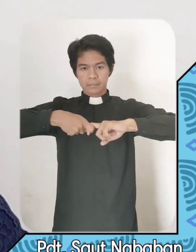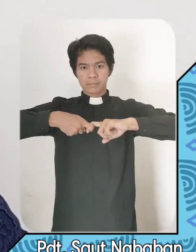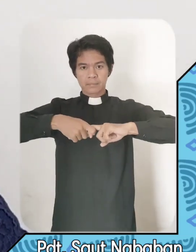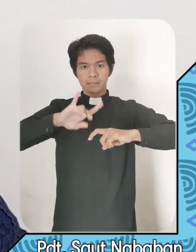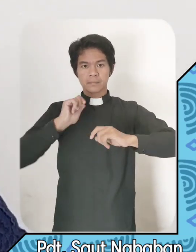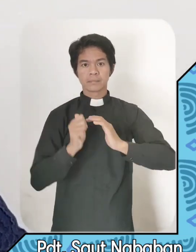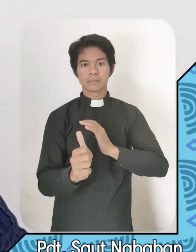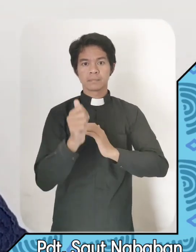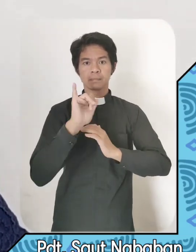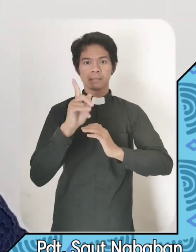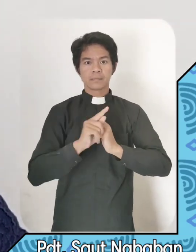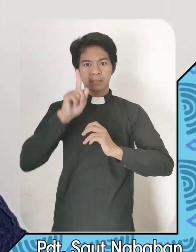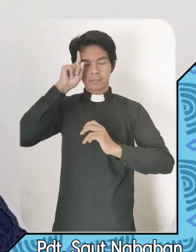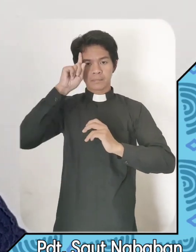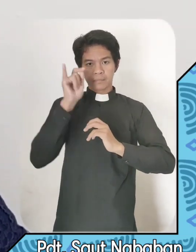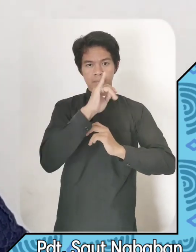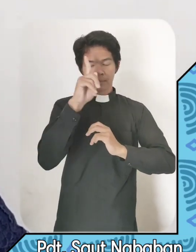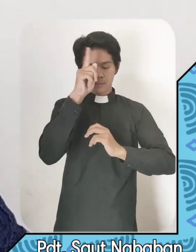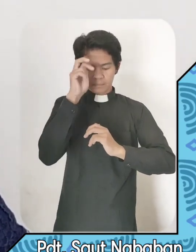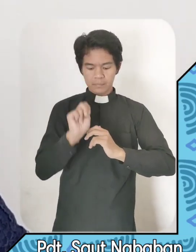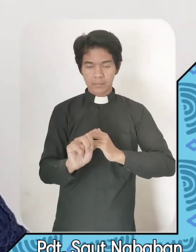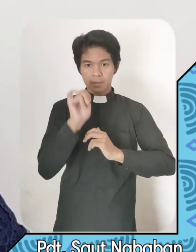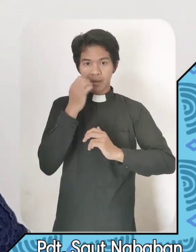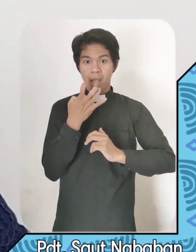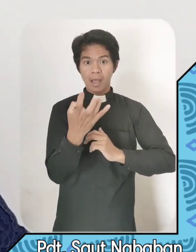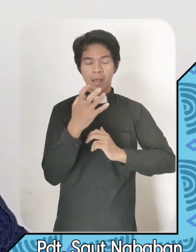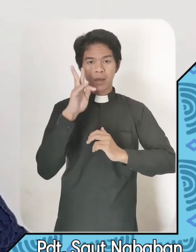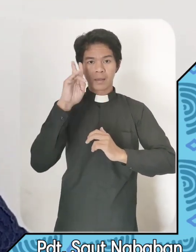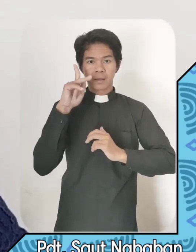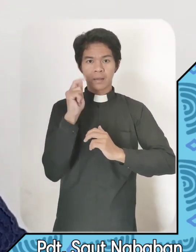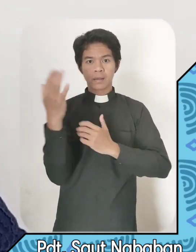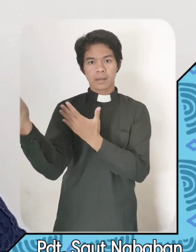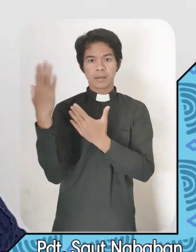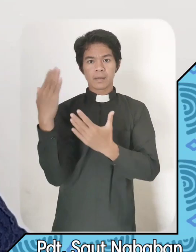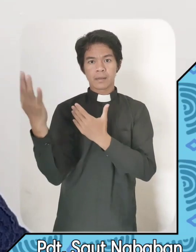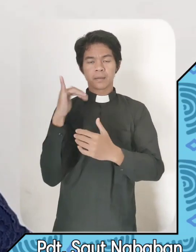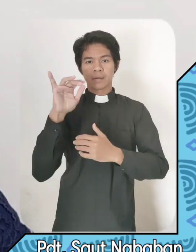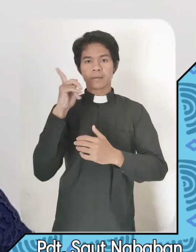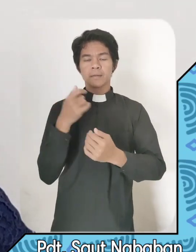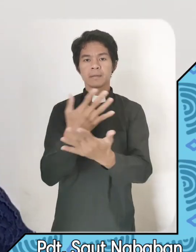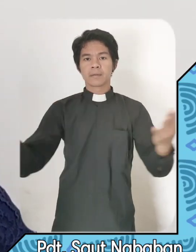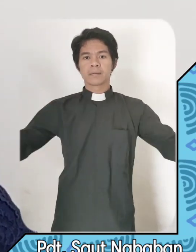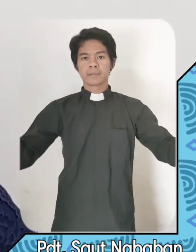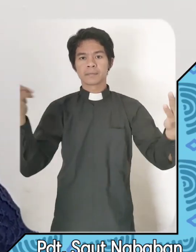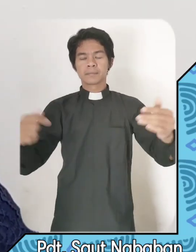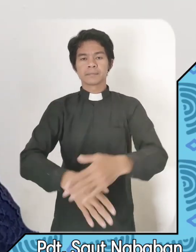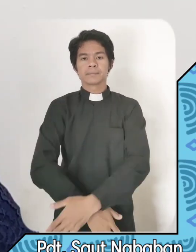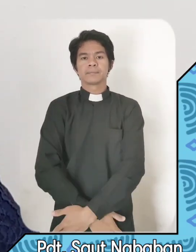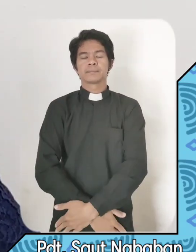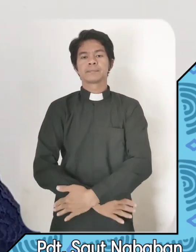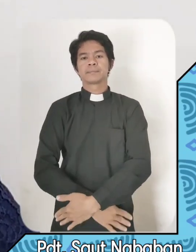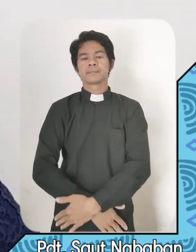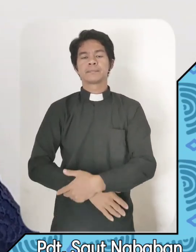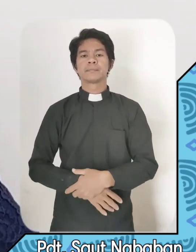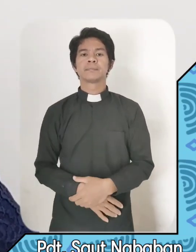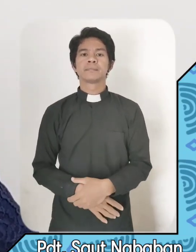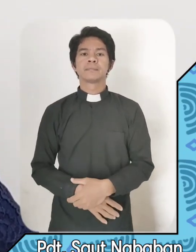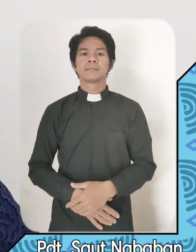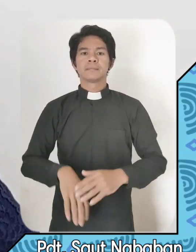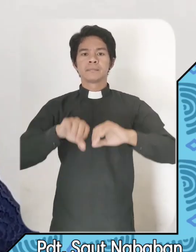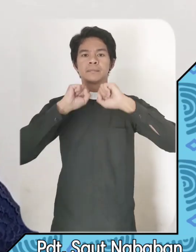baik serta mengingat pengajaran atau nasihat yang pernah kita terima dari mereka yang telah